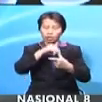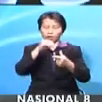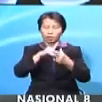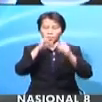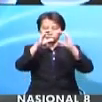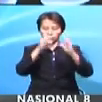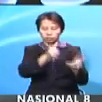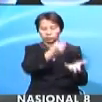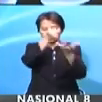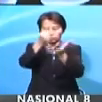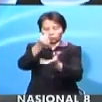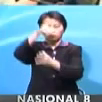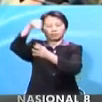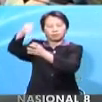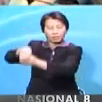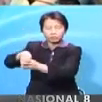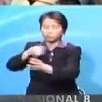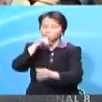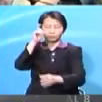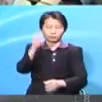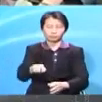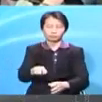itu disalurkan